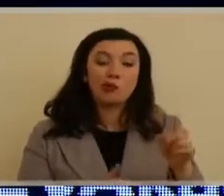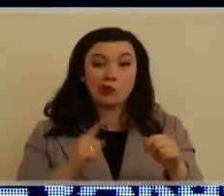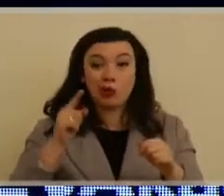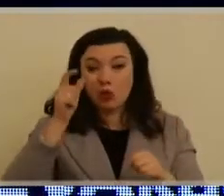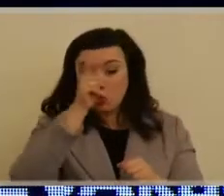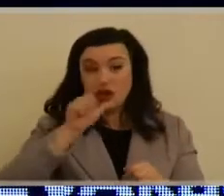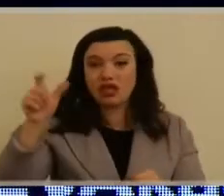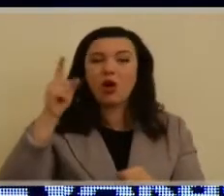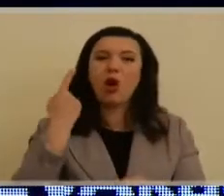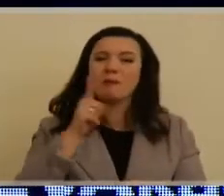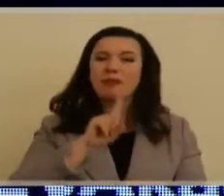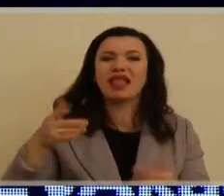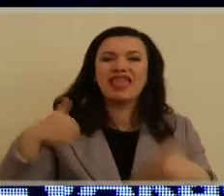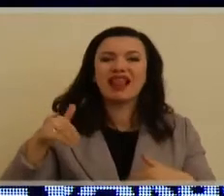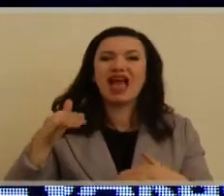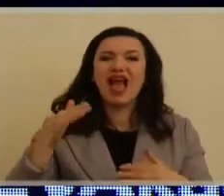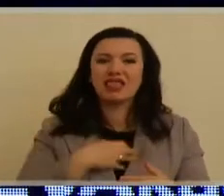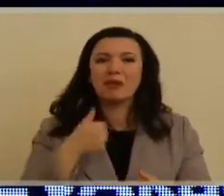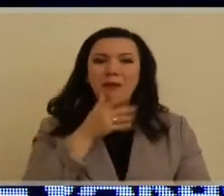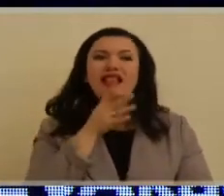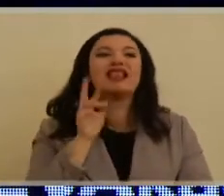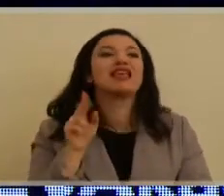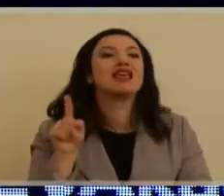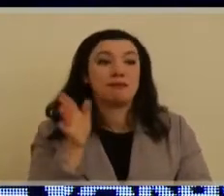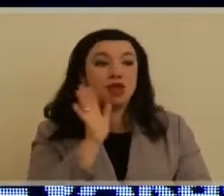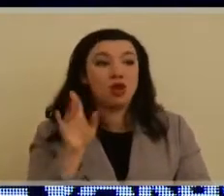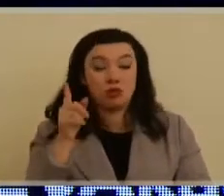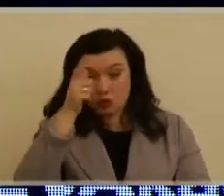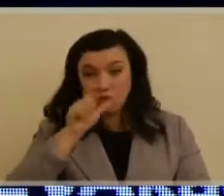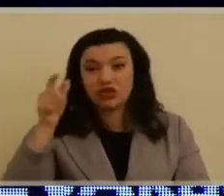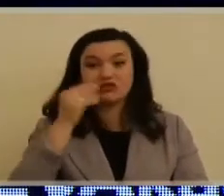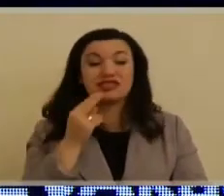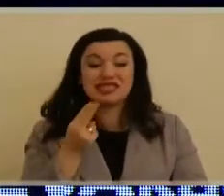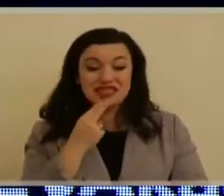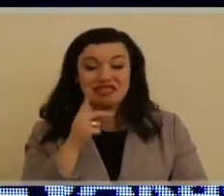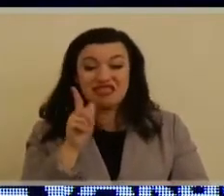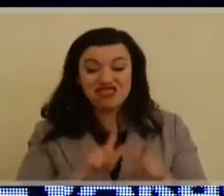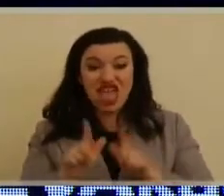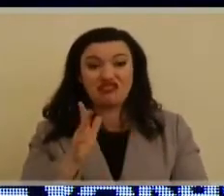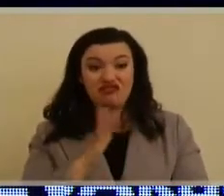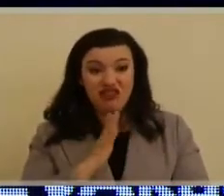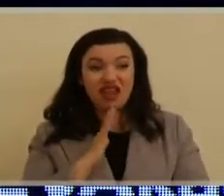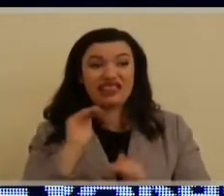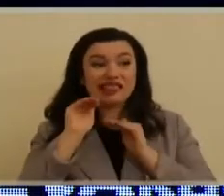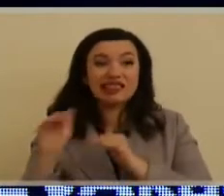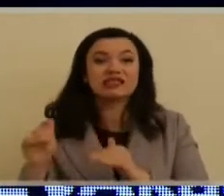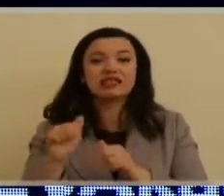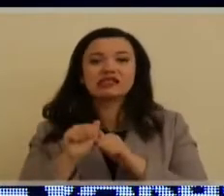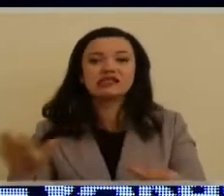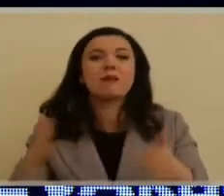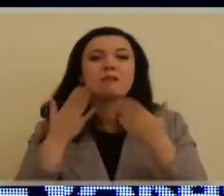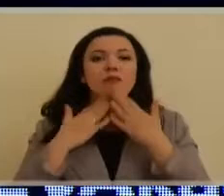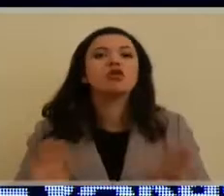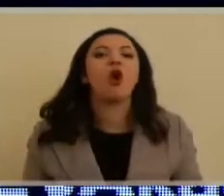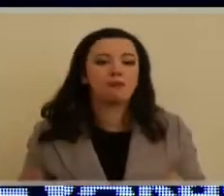on binlerce engellinin annesinin babasının bildiği gibi. Bu ülkede kızının ihtiyacı olan desteğe sistem